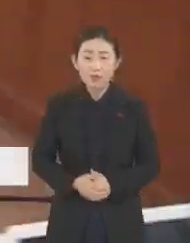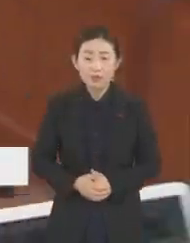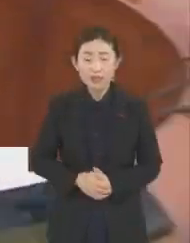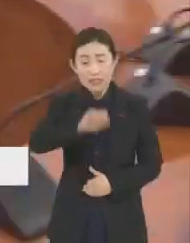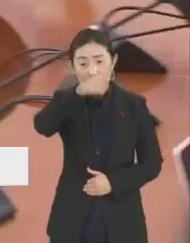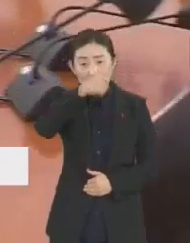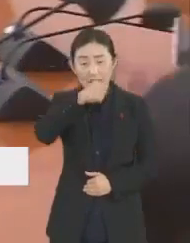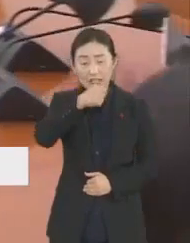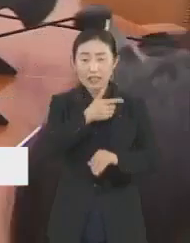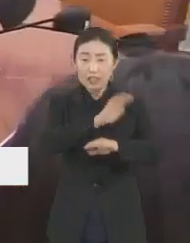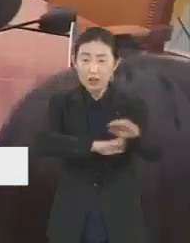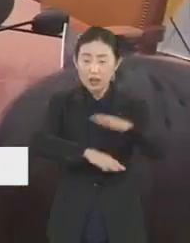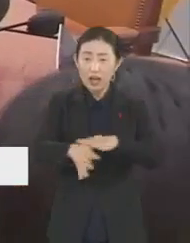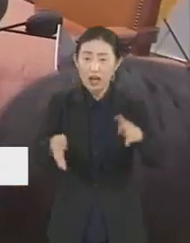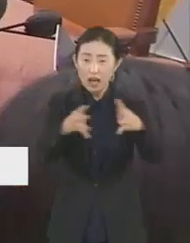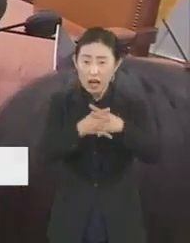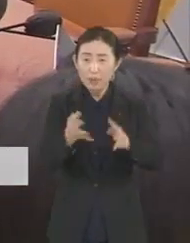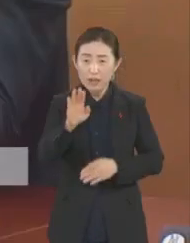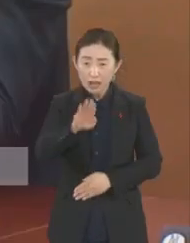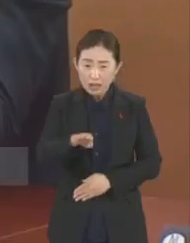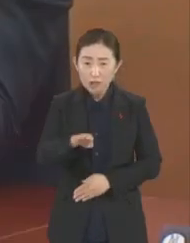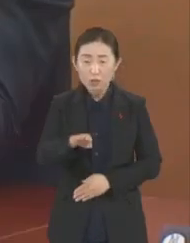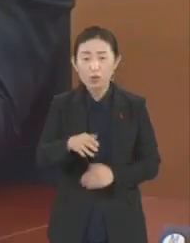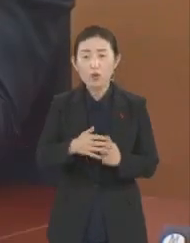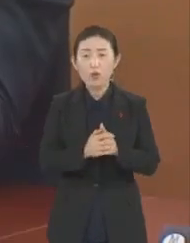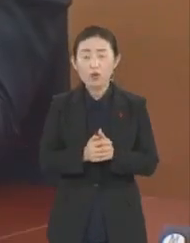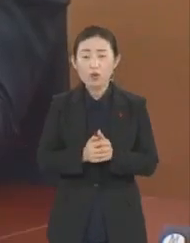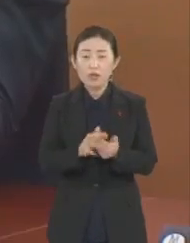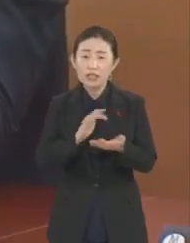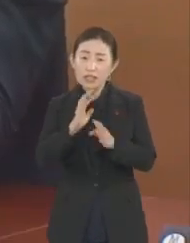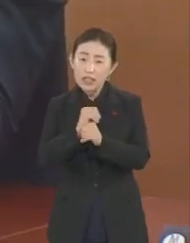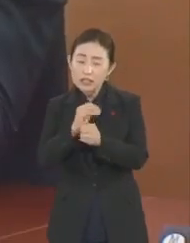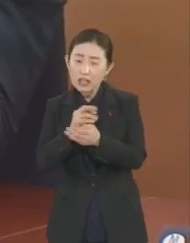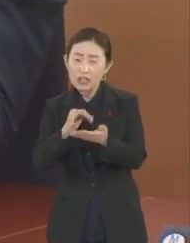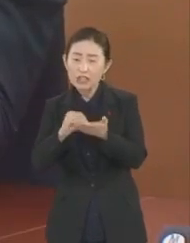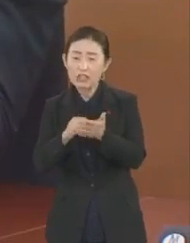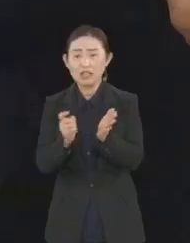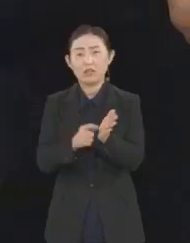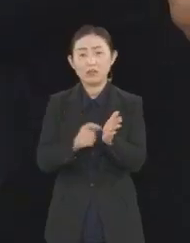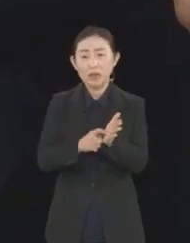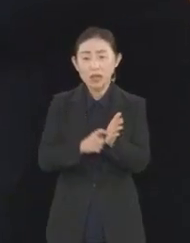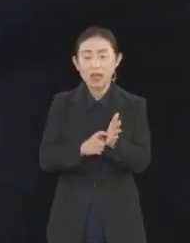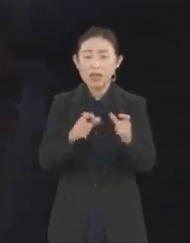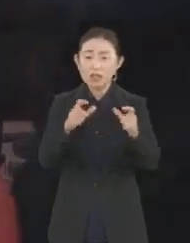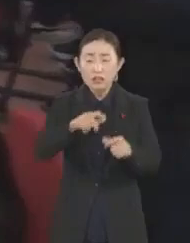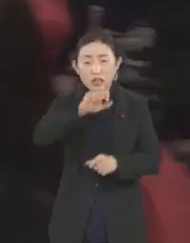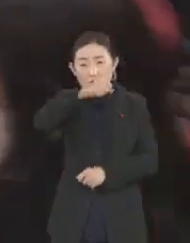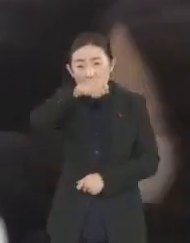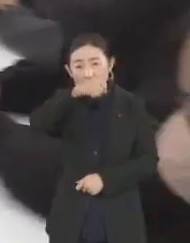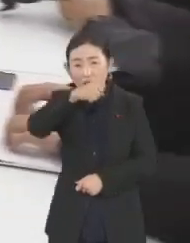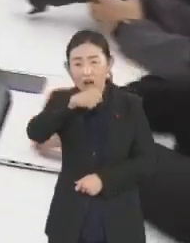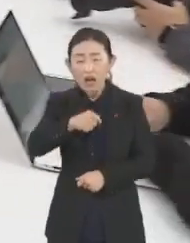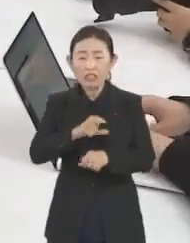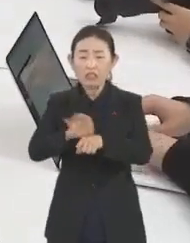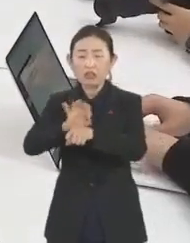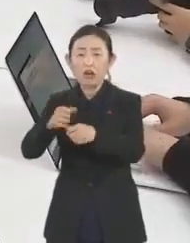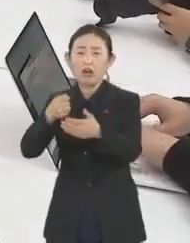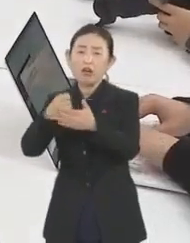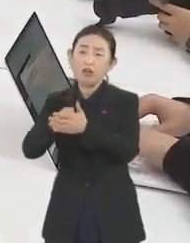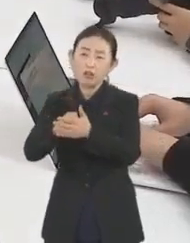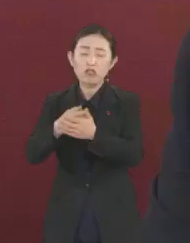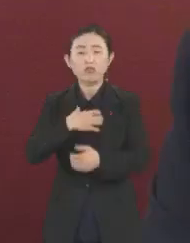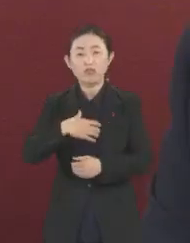합의해도 임시회 회기 내에 처리해야 하는 만큼 개수 조정 일정이 촉박해 지역 현안 예산이 소홀히 다뤄질 우려도 높은